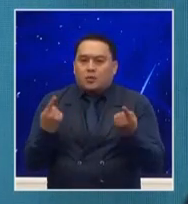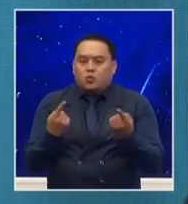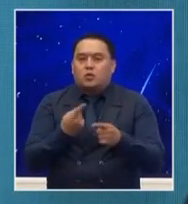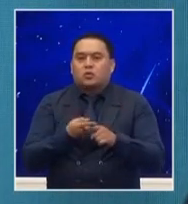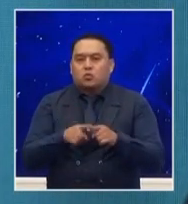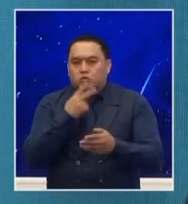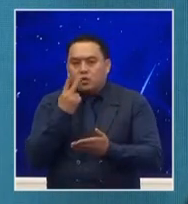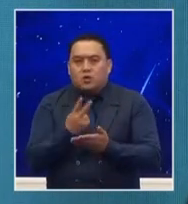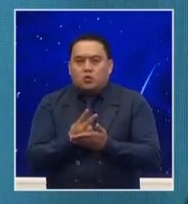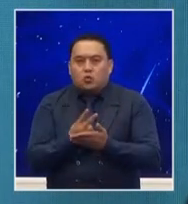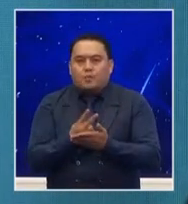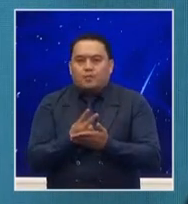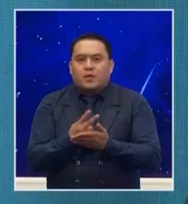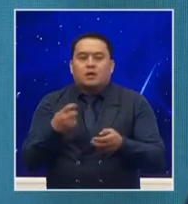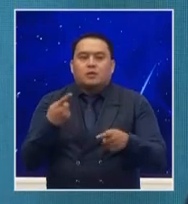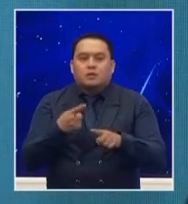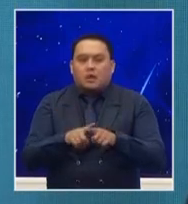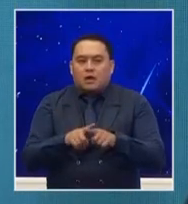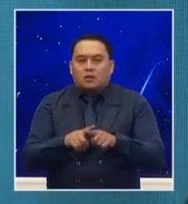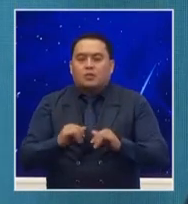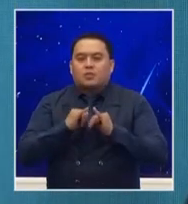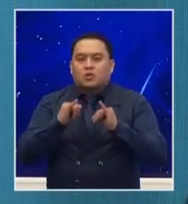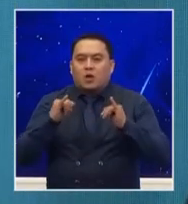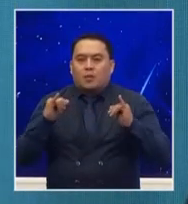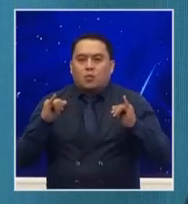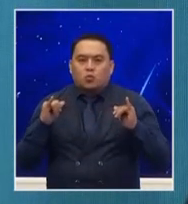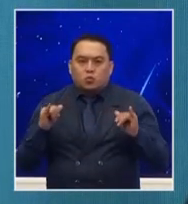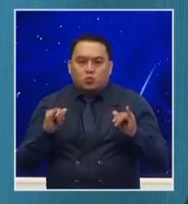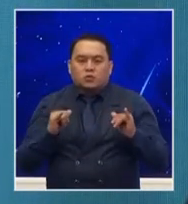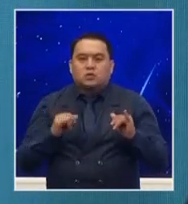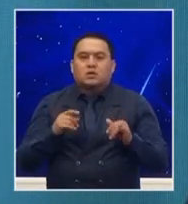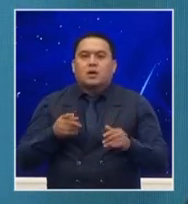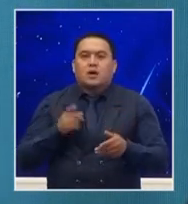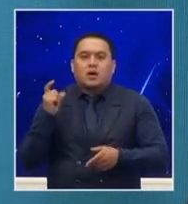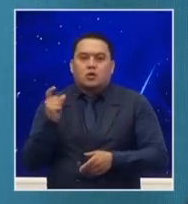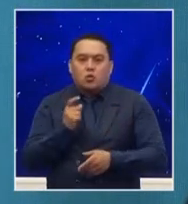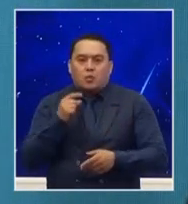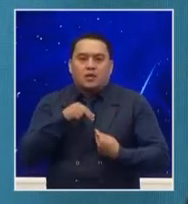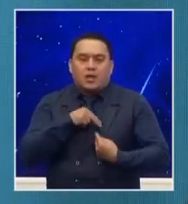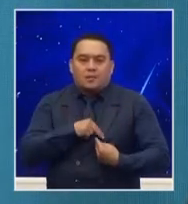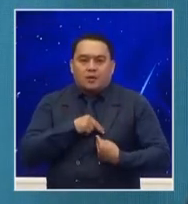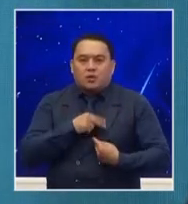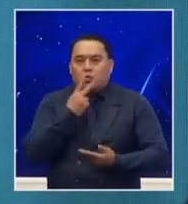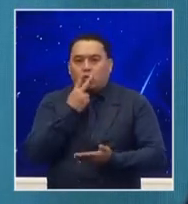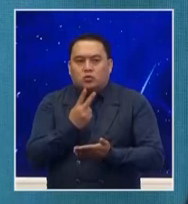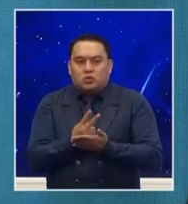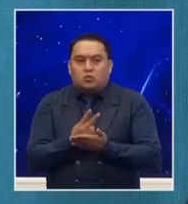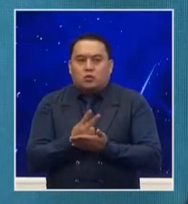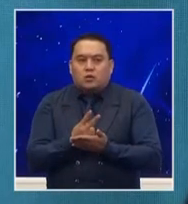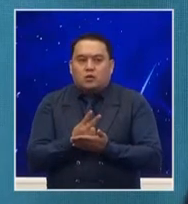қажет. Әлеуметтік экономикалық дамудың жоспарланған көрсеткіштеріне қол жеткізу және мемлекет басшысы белгілеп